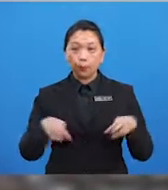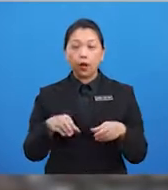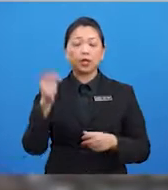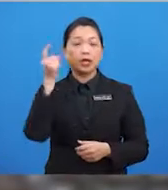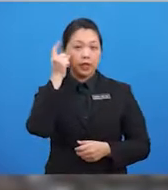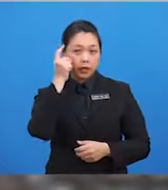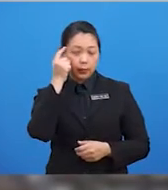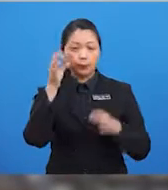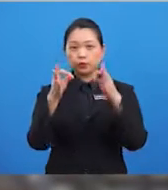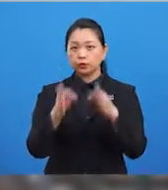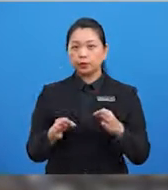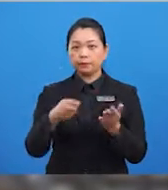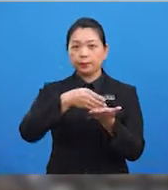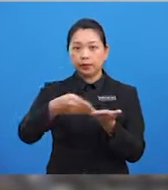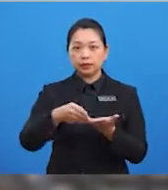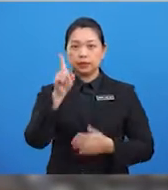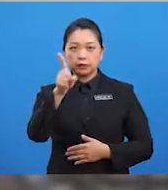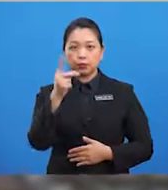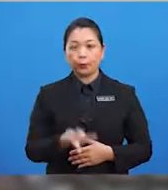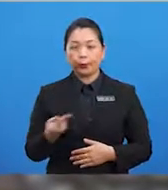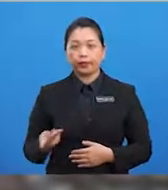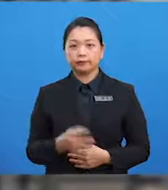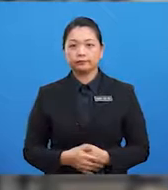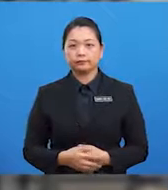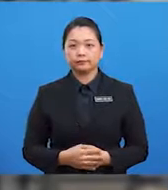keputusan membeli sesuatu produk.